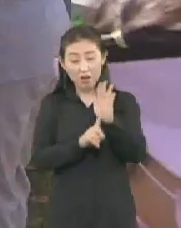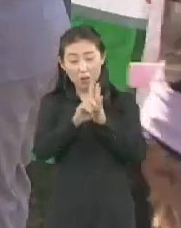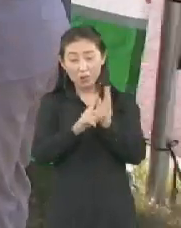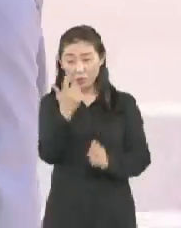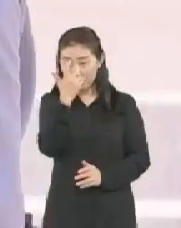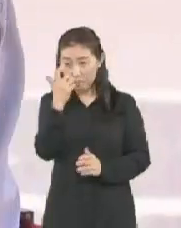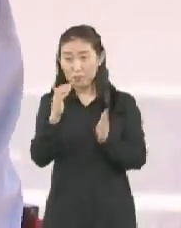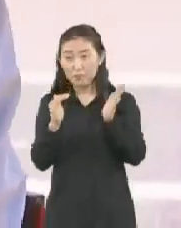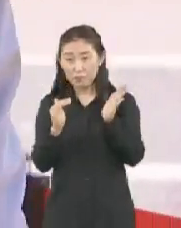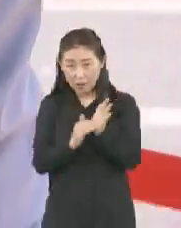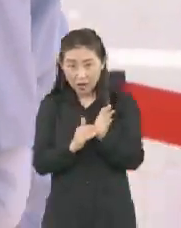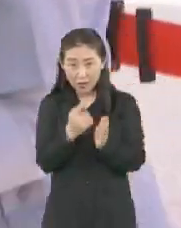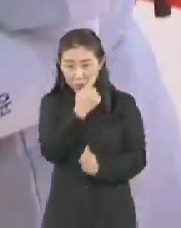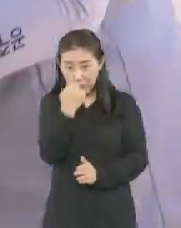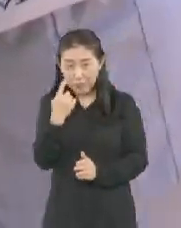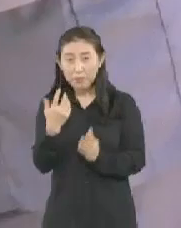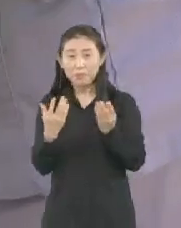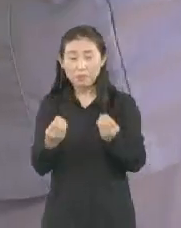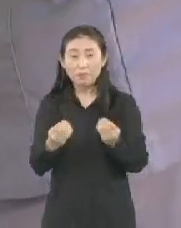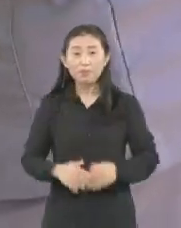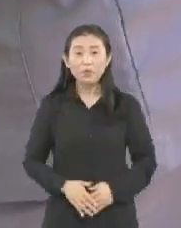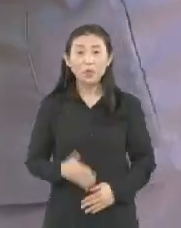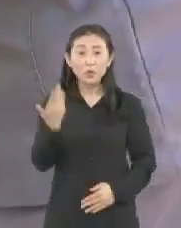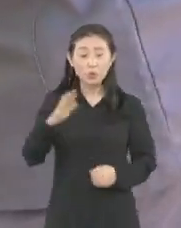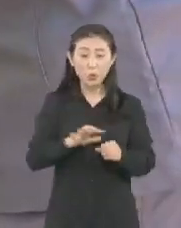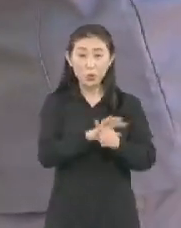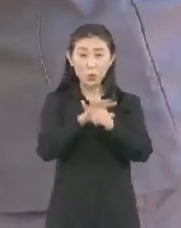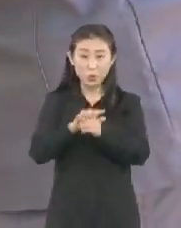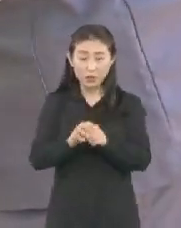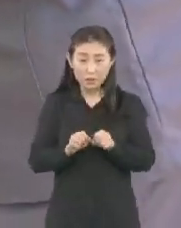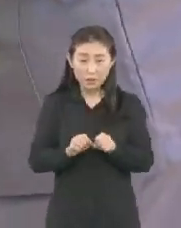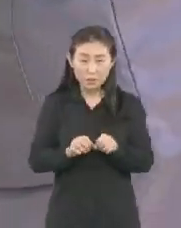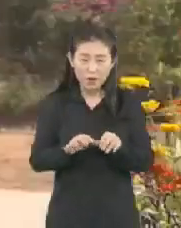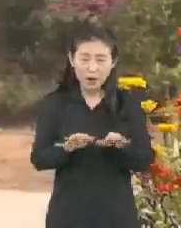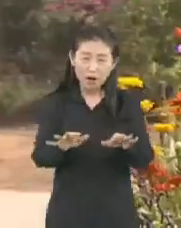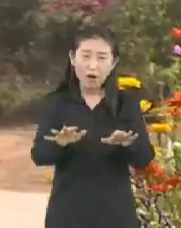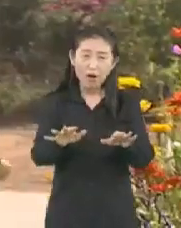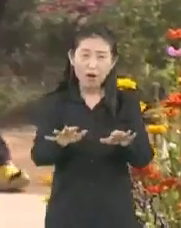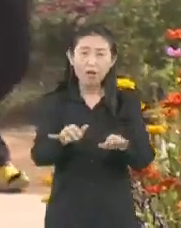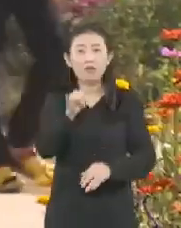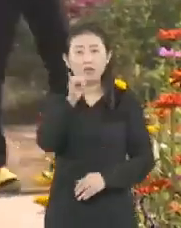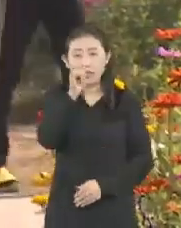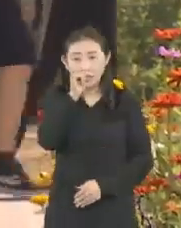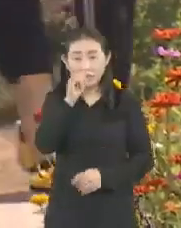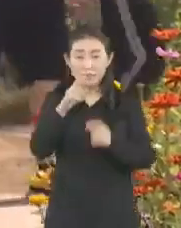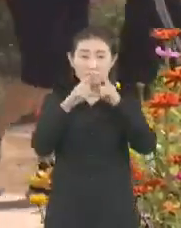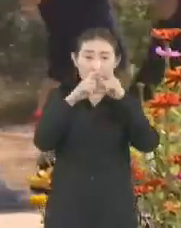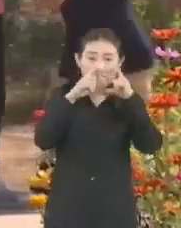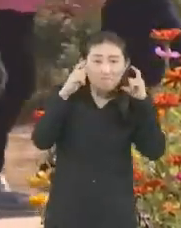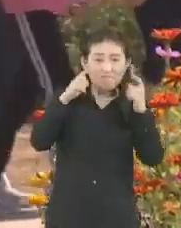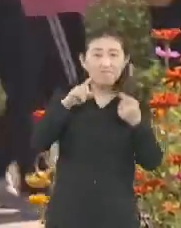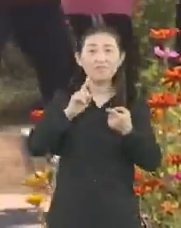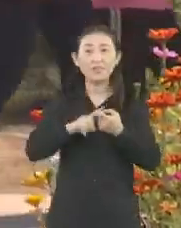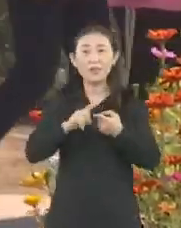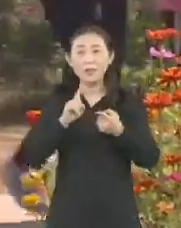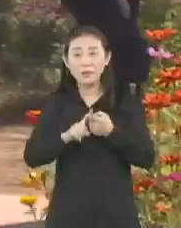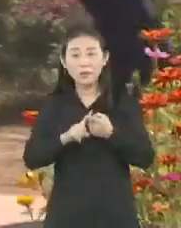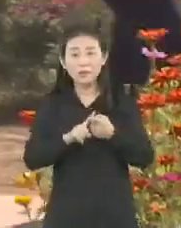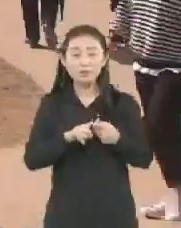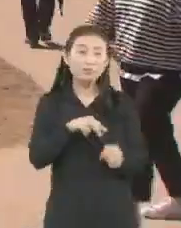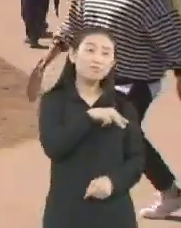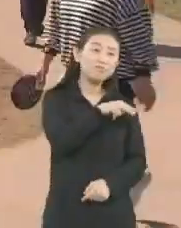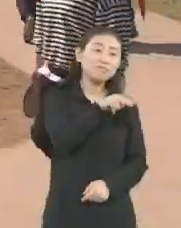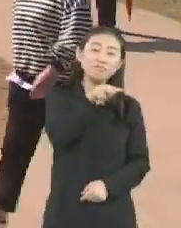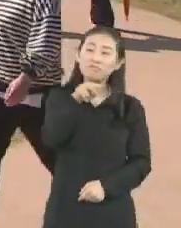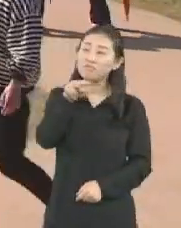확인 절차가 이어집니다. 최근에 코로나19 확산세 때문인 듯 마스크를 낀 채 전시물을